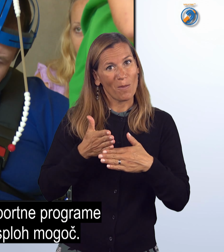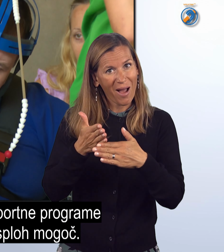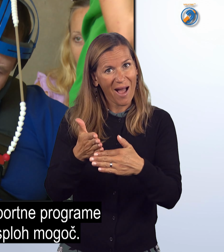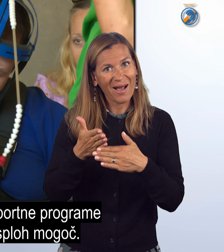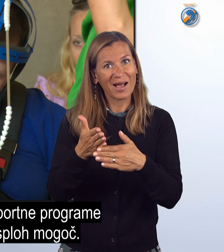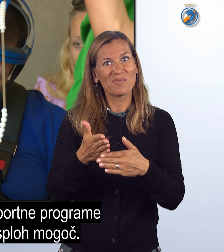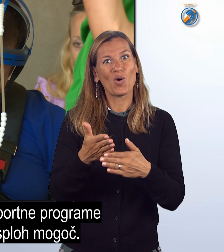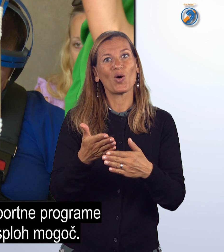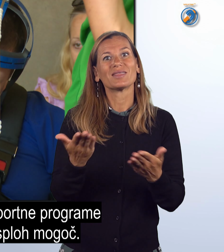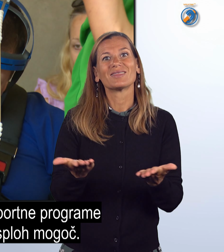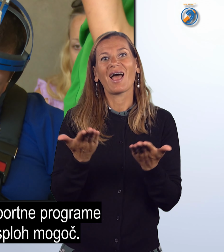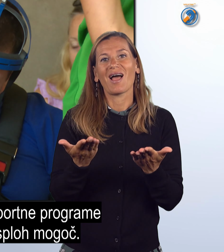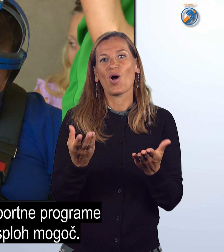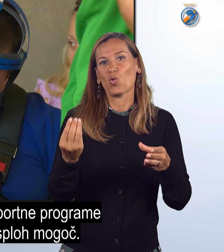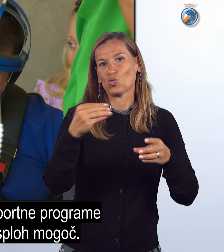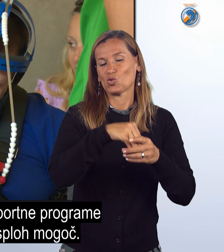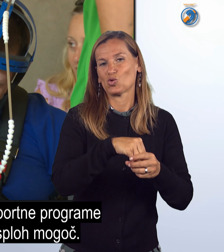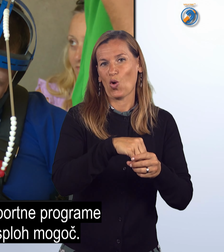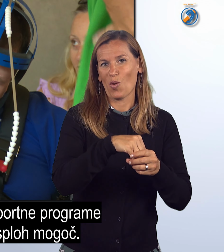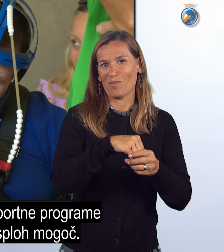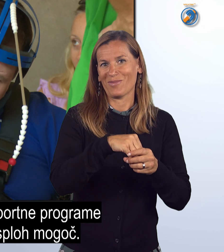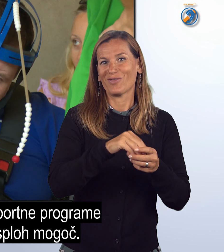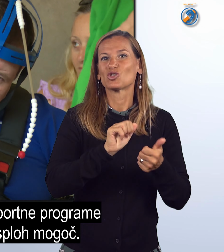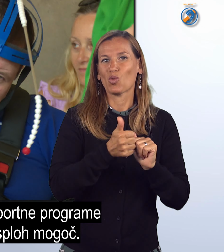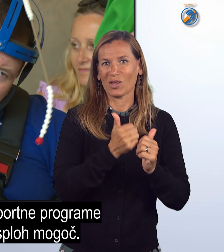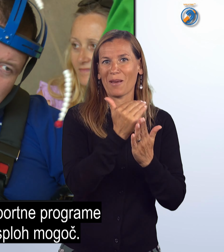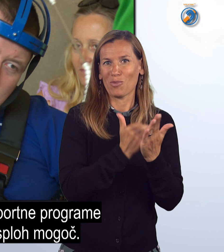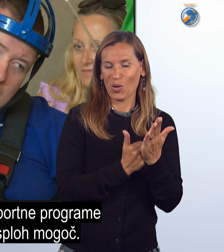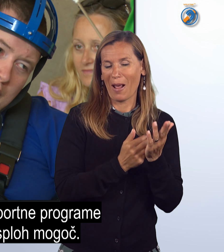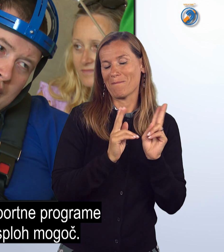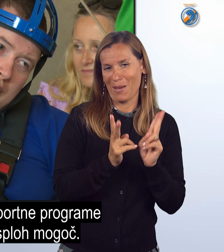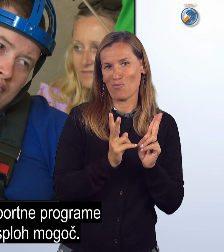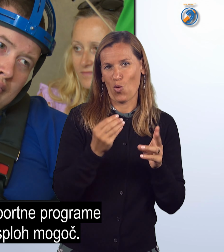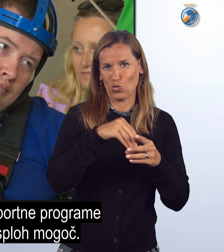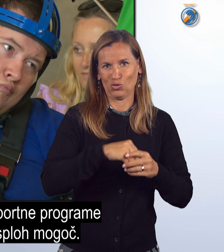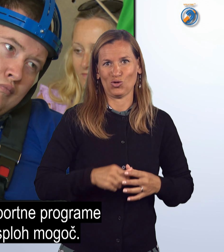v te športne programe prijaznejši ali pa spoko mogočen.